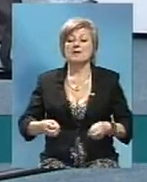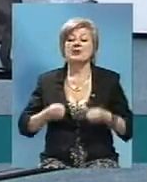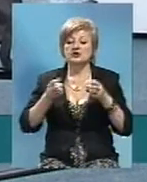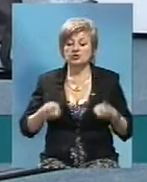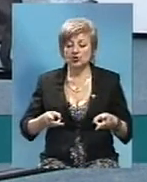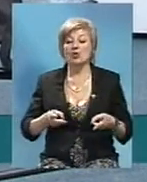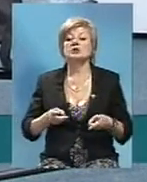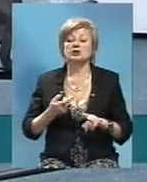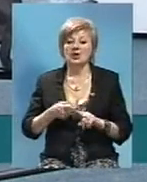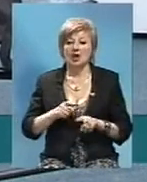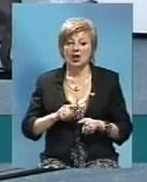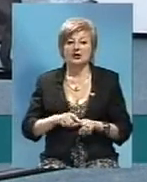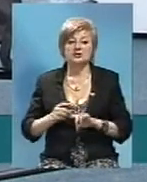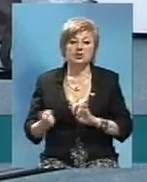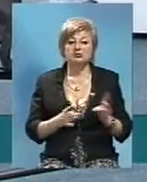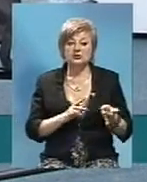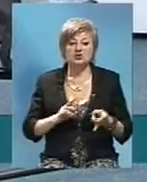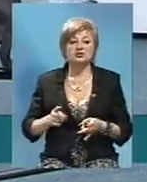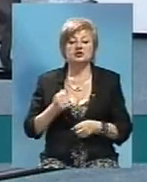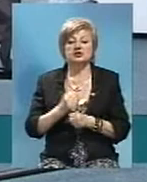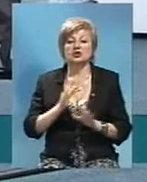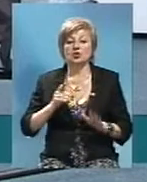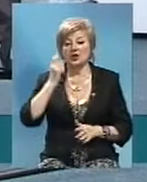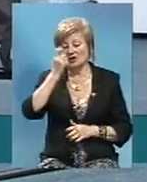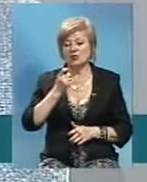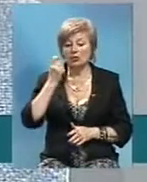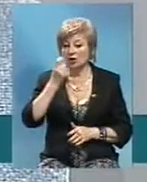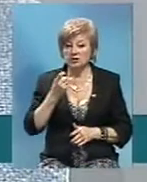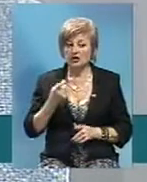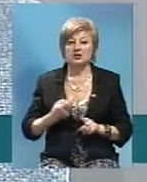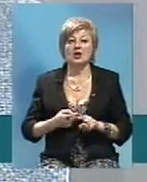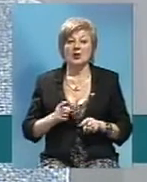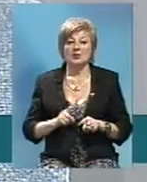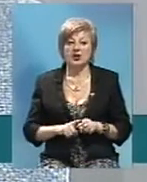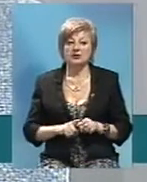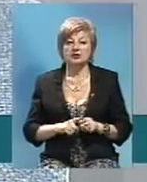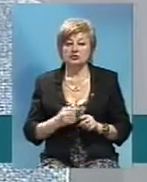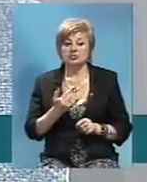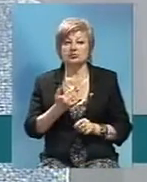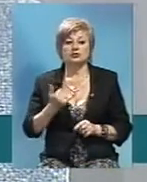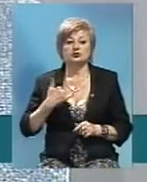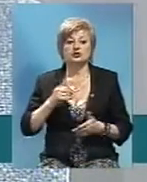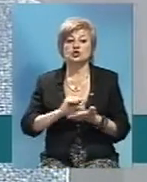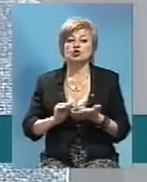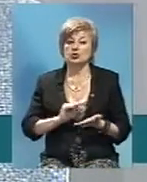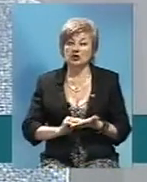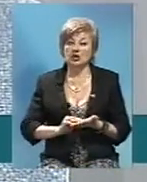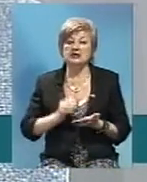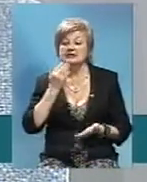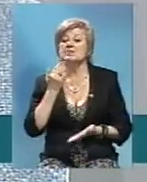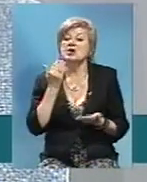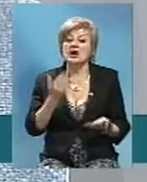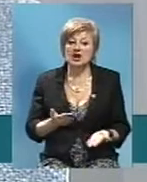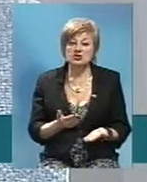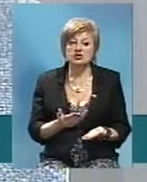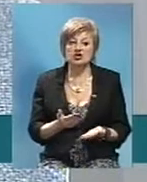числі кримінальних, не лише побутових, здійснено саме у стані алкогольного сп'яніння. У пана Ігоря наша журналістка Інна Халип запитувала, чи